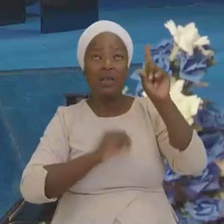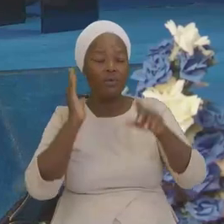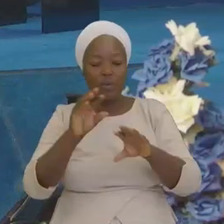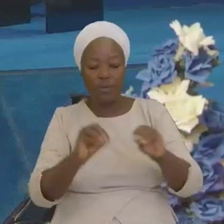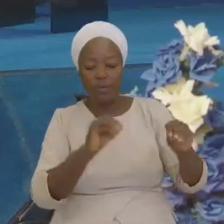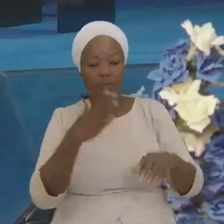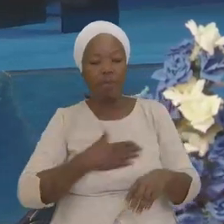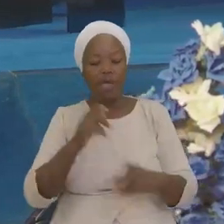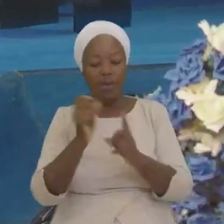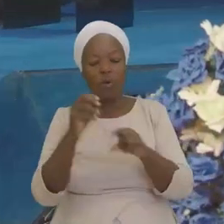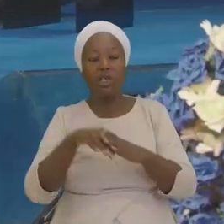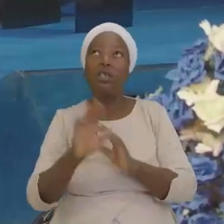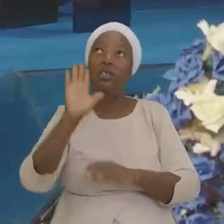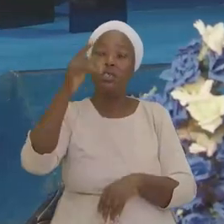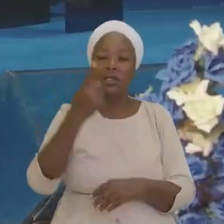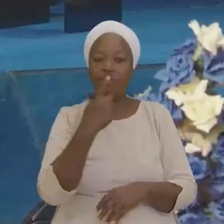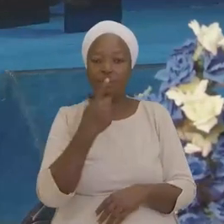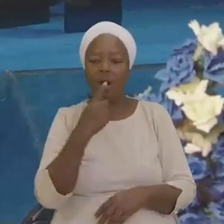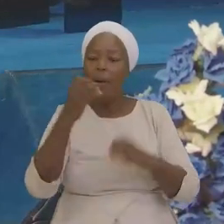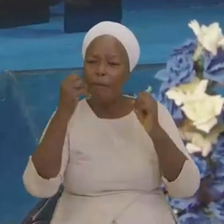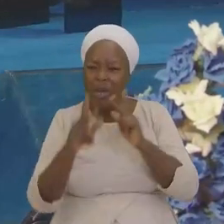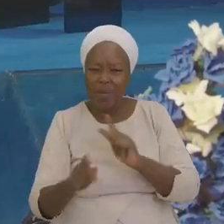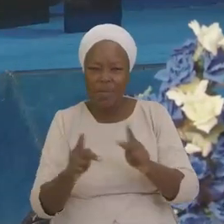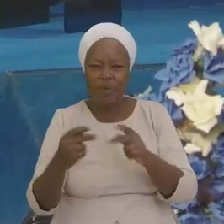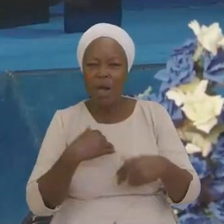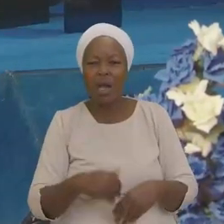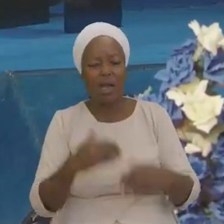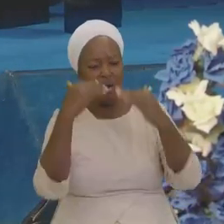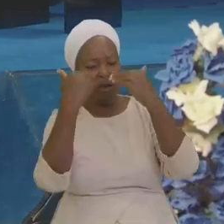a dit, je mettrai mes paroles dans sa bouche.